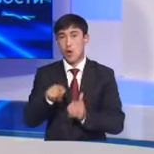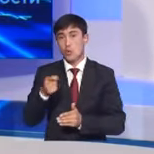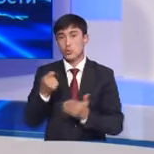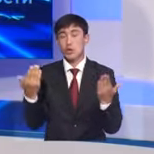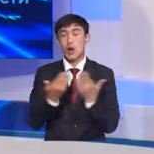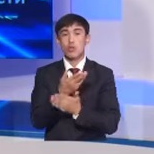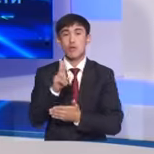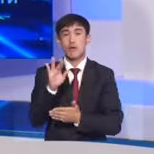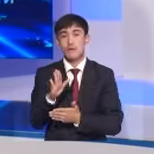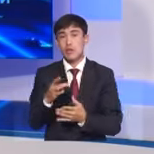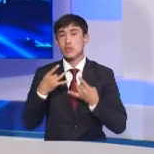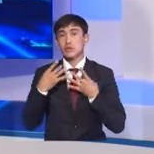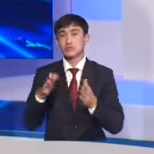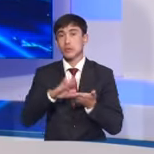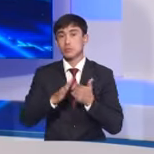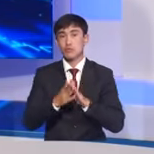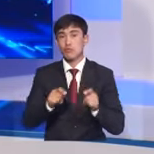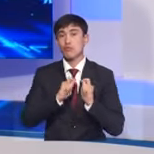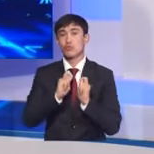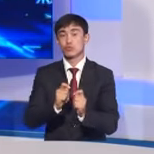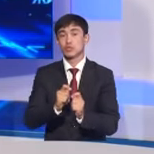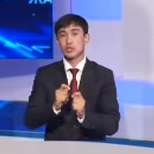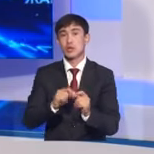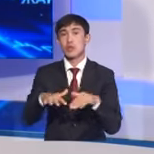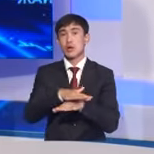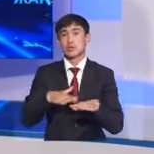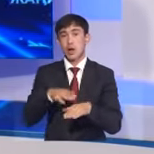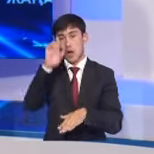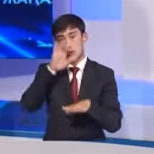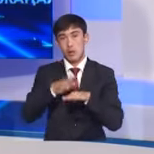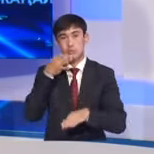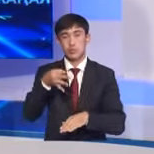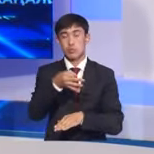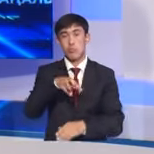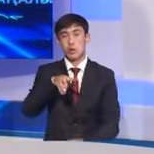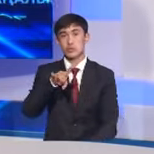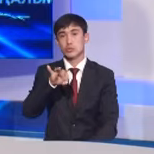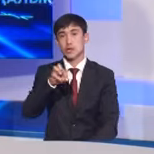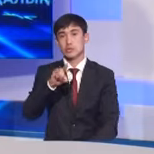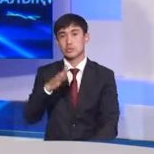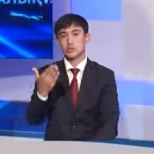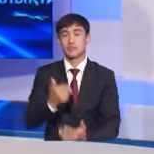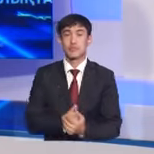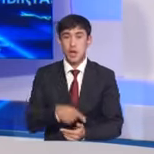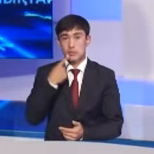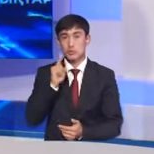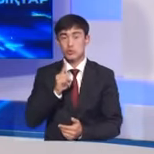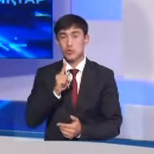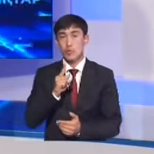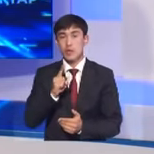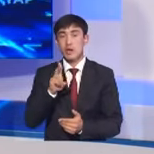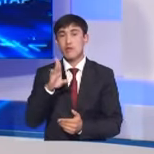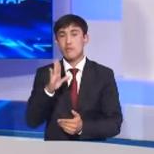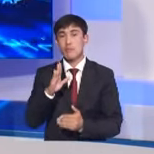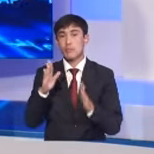жилья. Ключи от новых квартир в торжественной обстановке вручил новоселам аким Алматинской области Марат Султангазиев. Отметим,